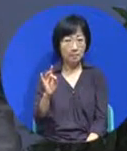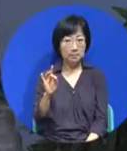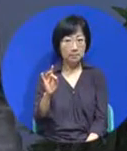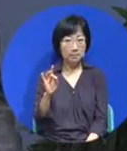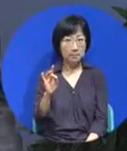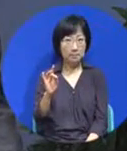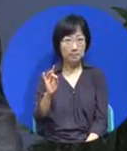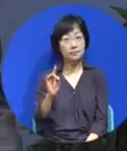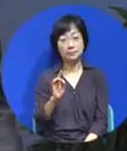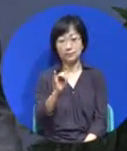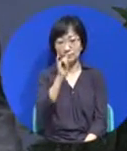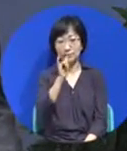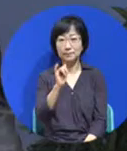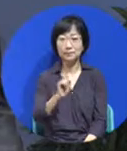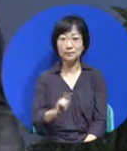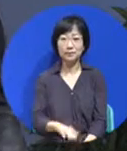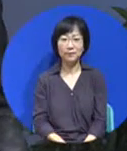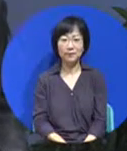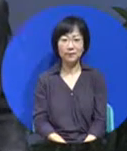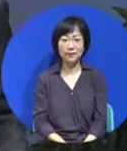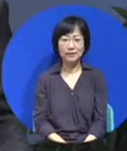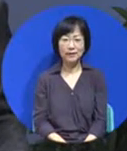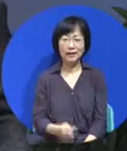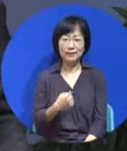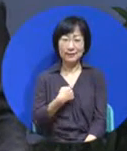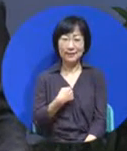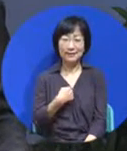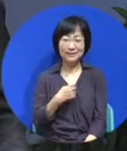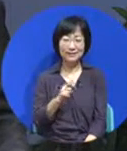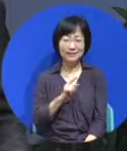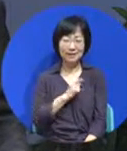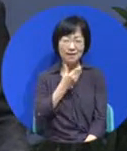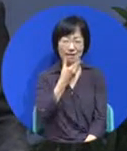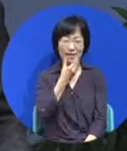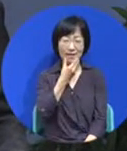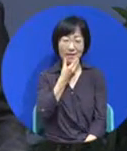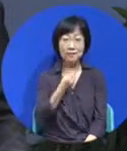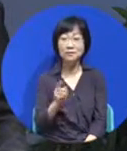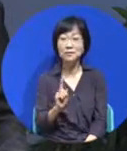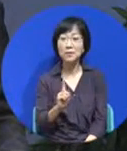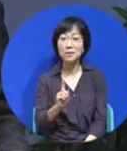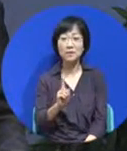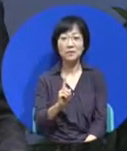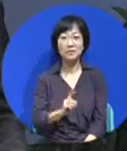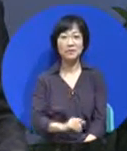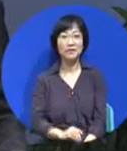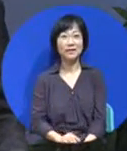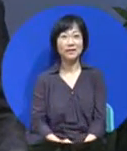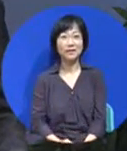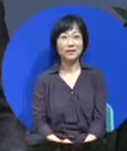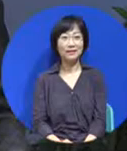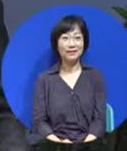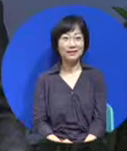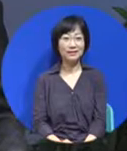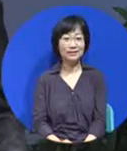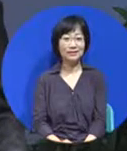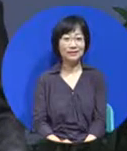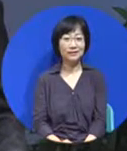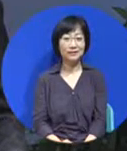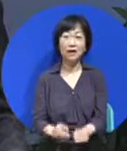oh wow, these things can happen. 나는 그 중에 가장 행복한 게 뭐였는가 하니까요. 아, 하나님이